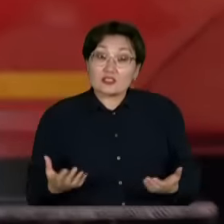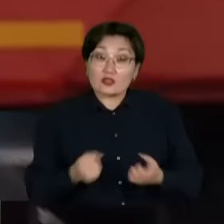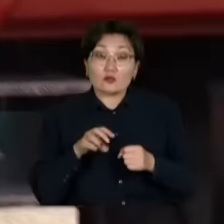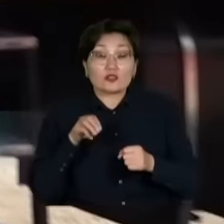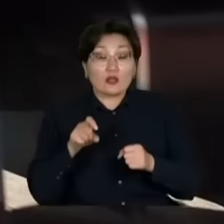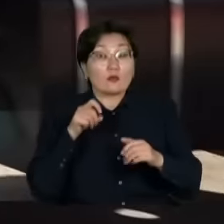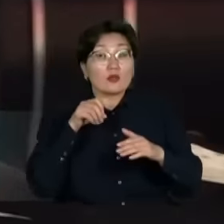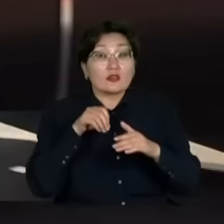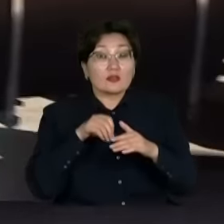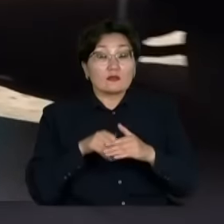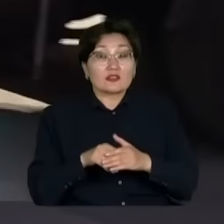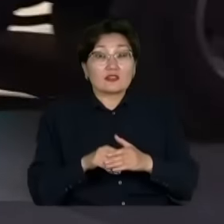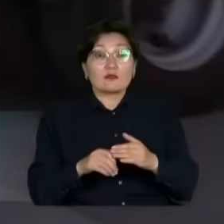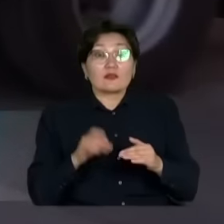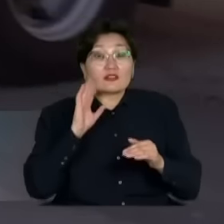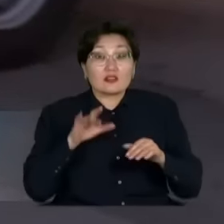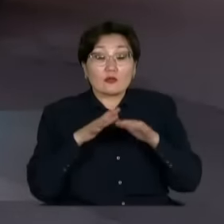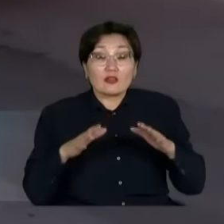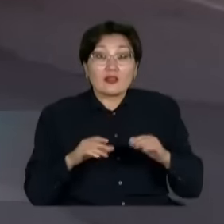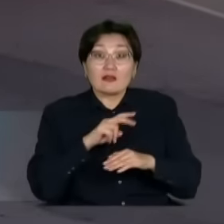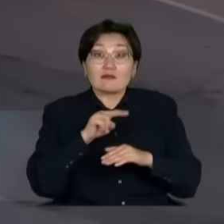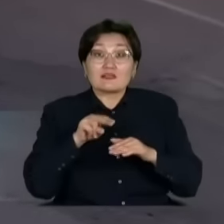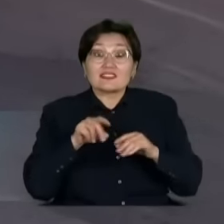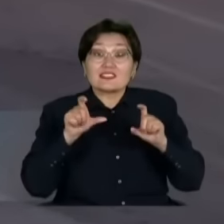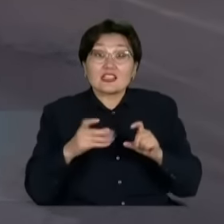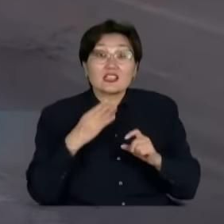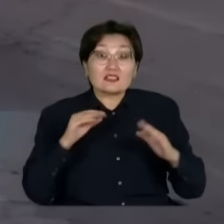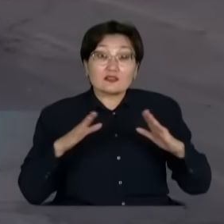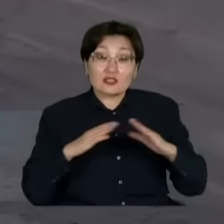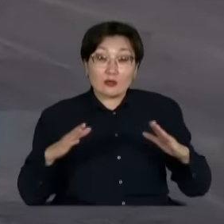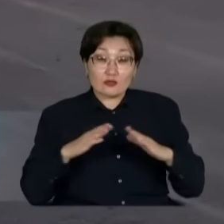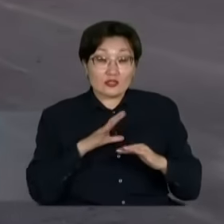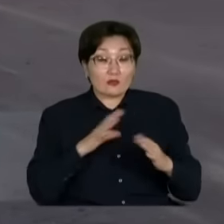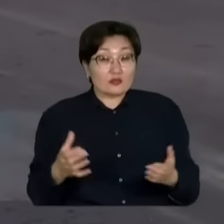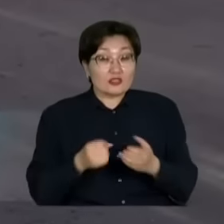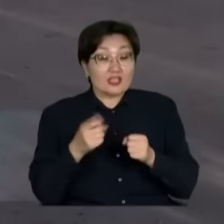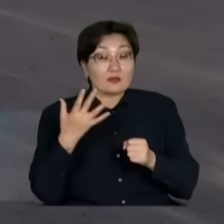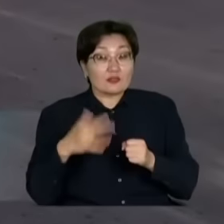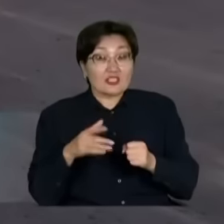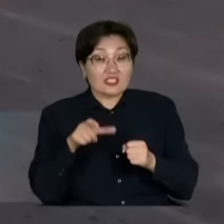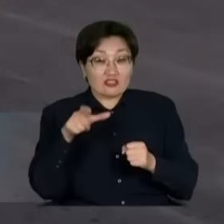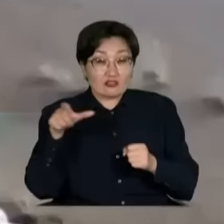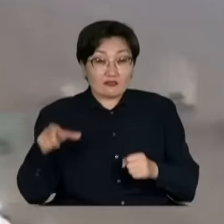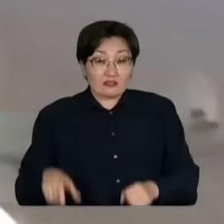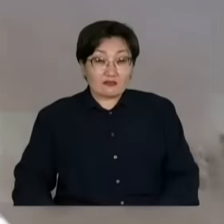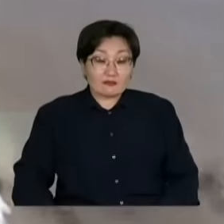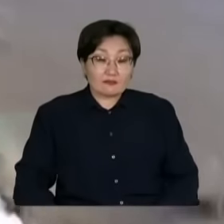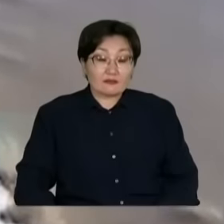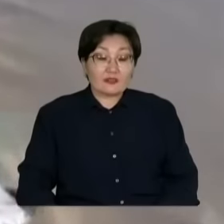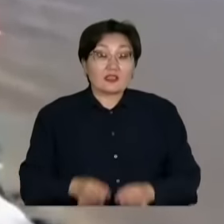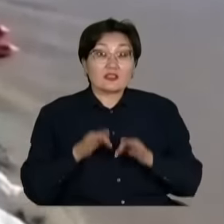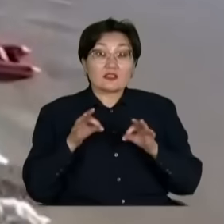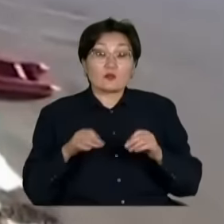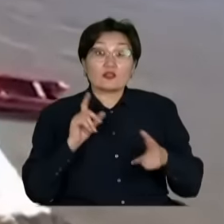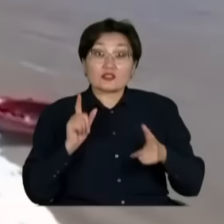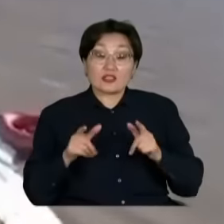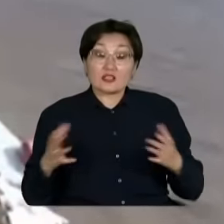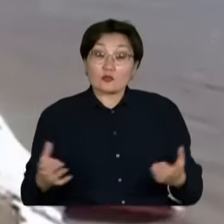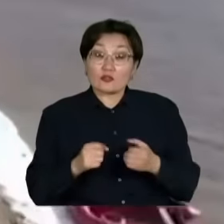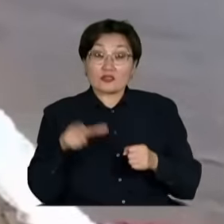Убегая от большой воды прятался на крышах своих домов тогда было спасено более п человек словом настоящий